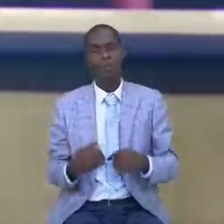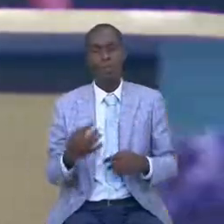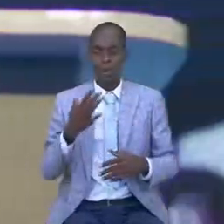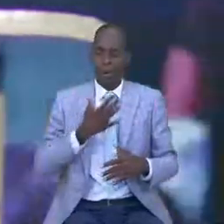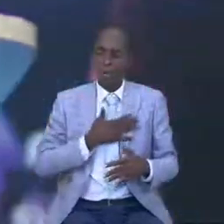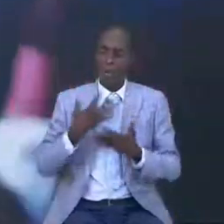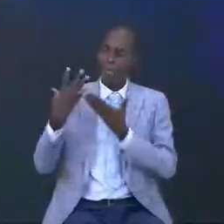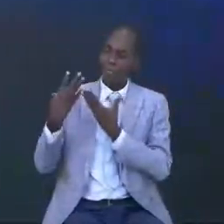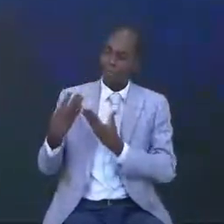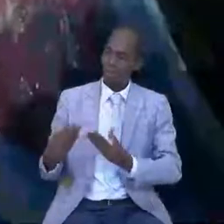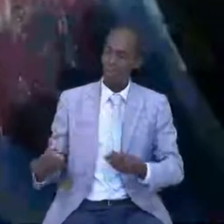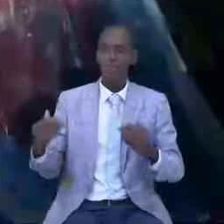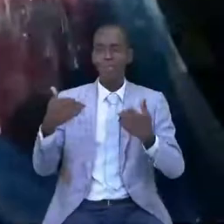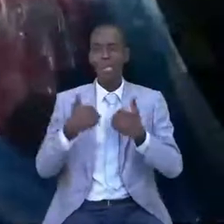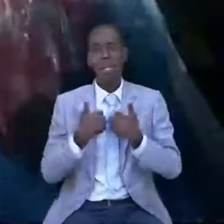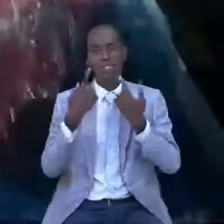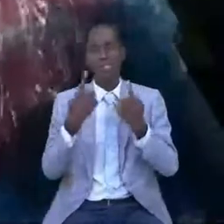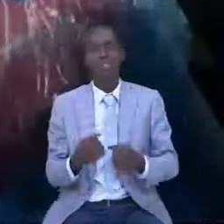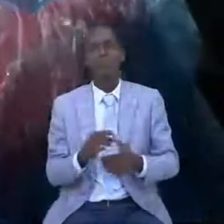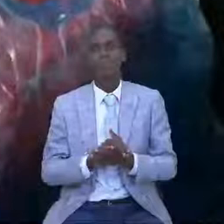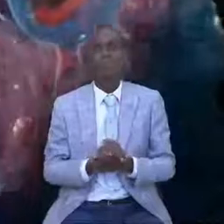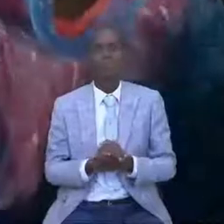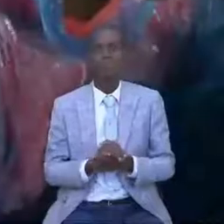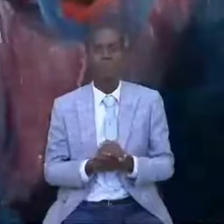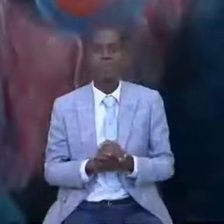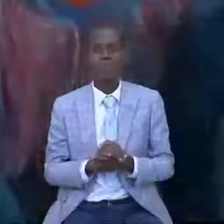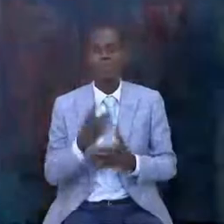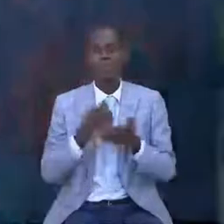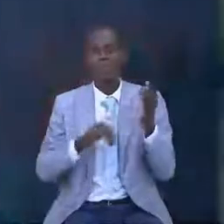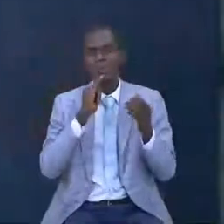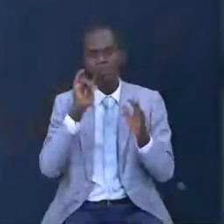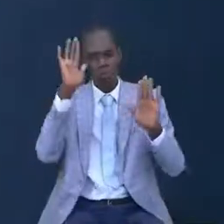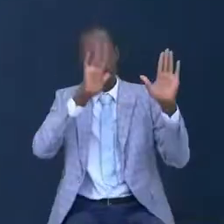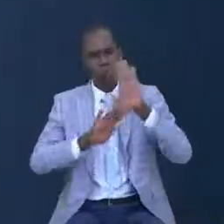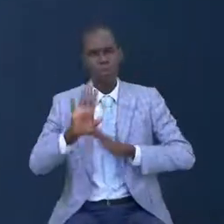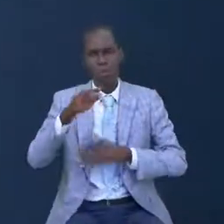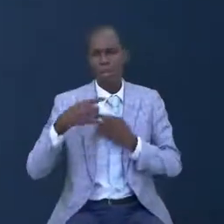Ma solution est venue, est arrivée. Ma solution est arrivée.